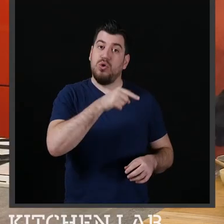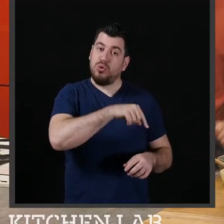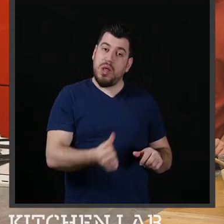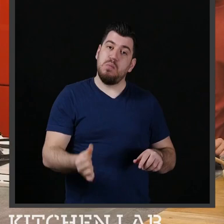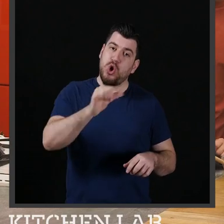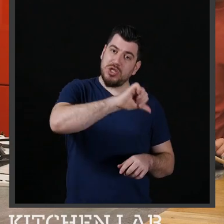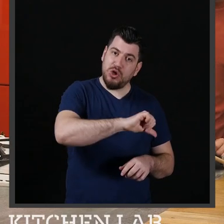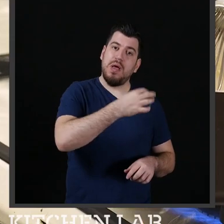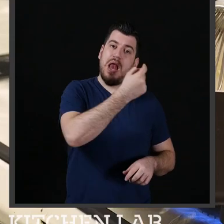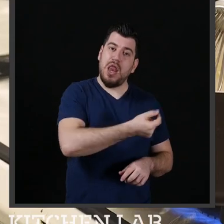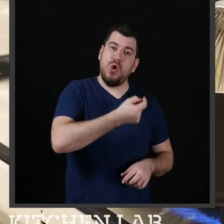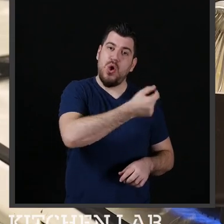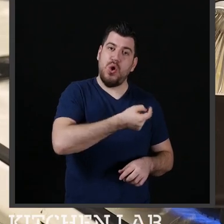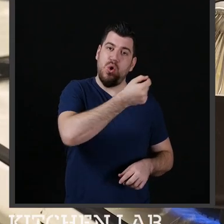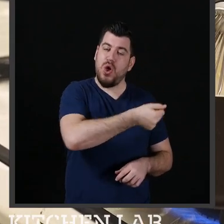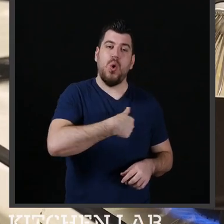προσθέτουμε σιγά σιγά το γάλα με δόσεις.